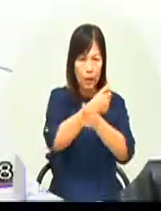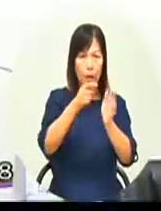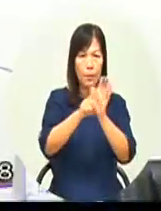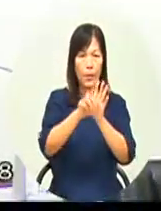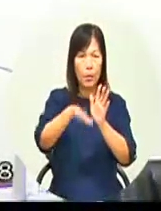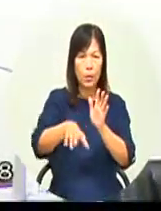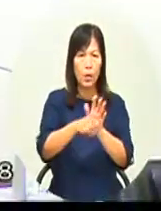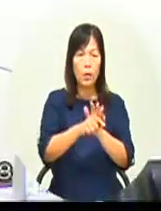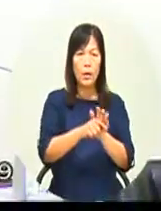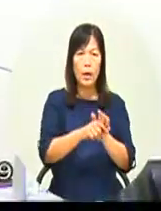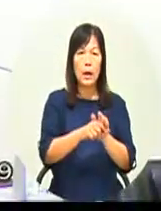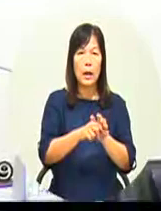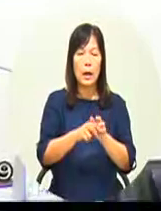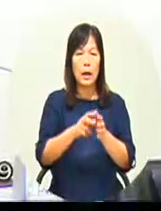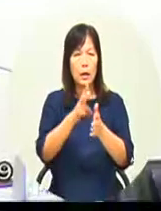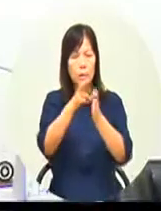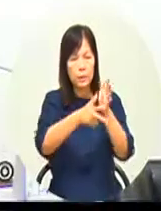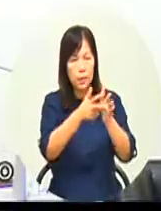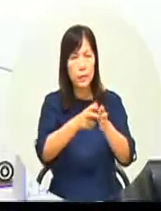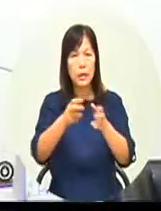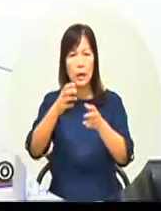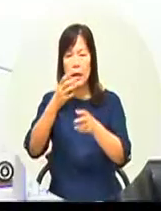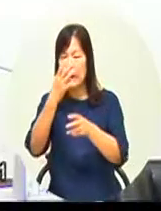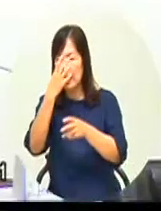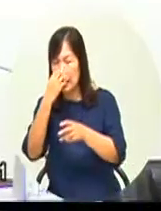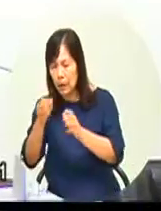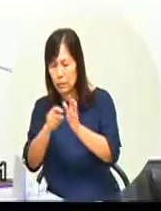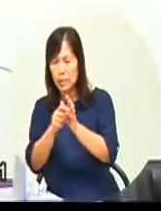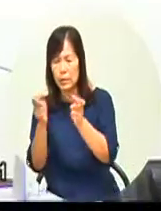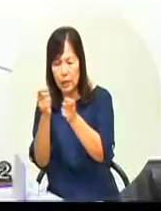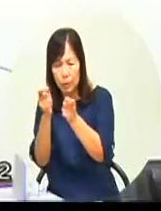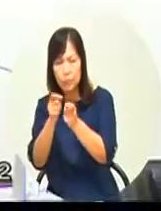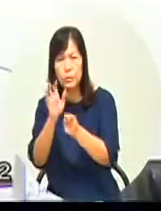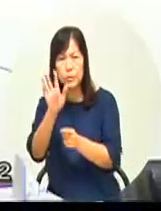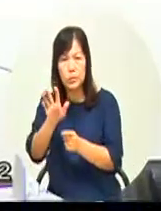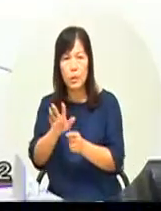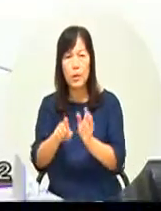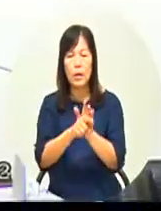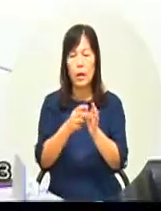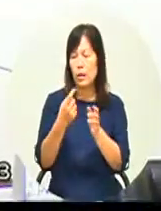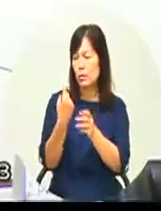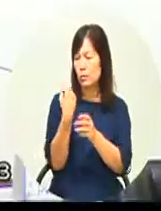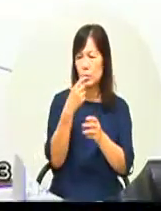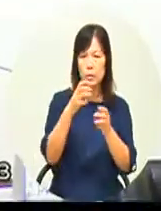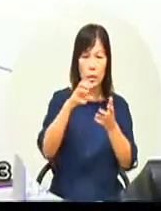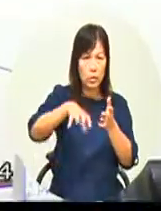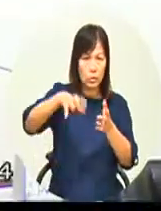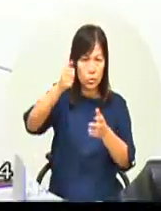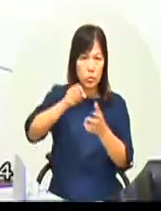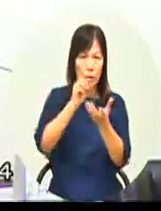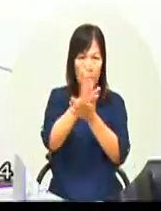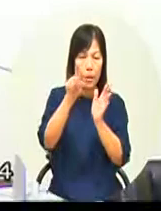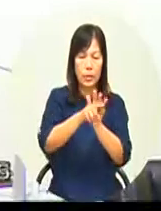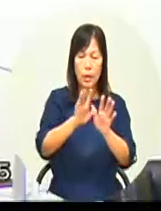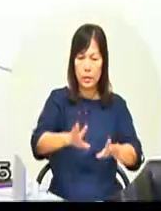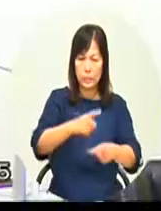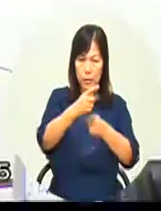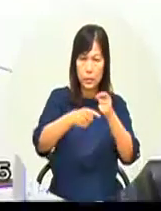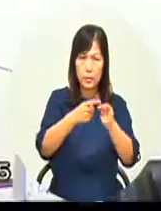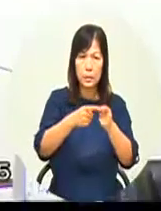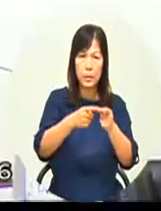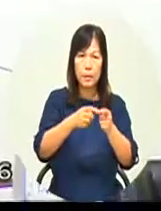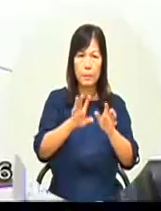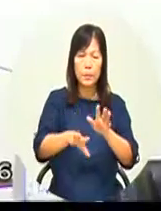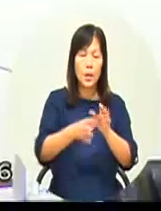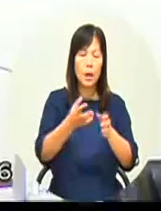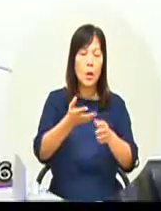三铁共构高铁就在莲池潭的旁边。那昨天局长也有报告说，今年度的一个观